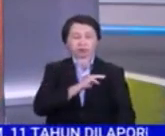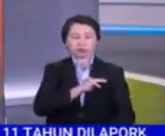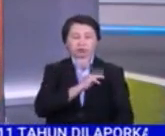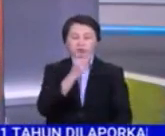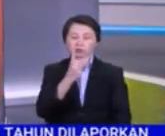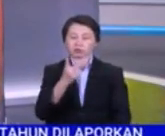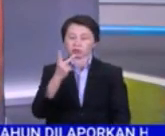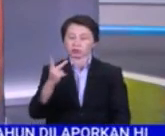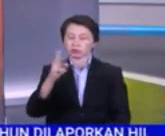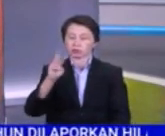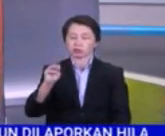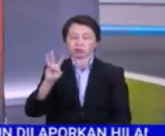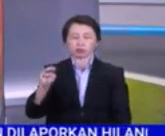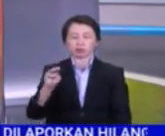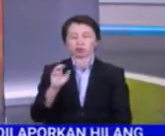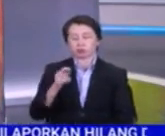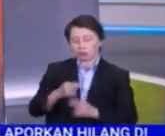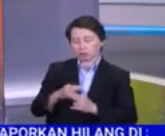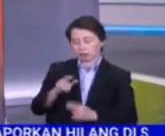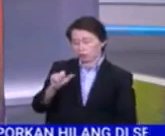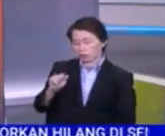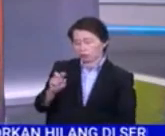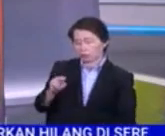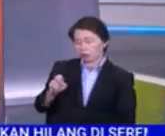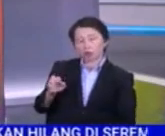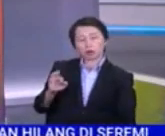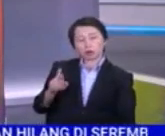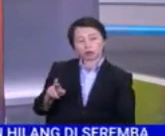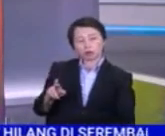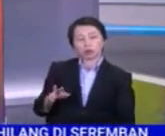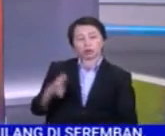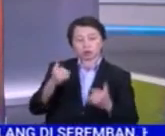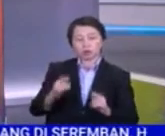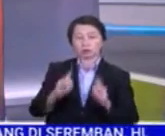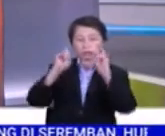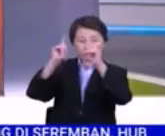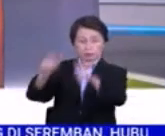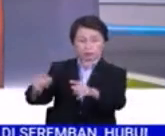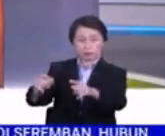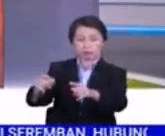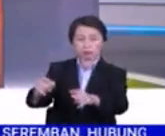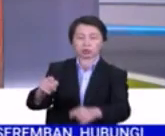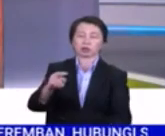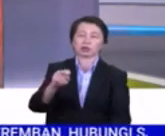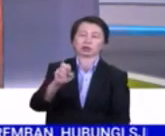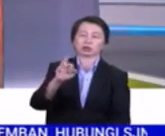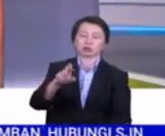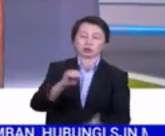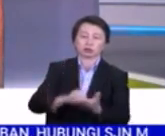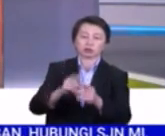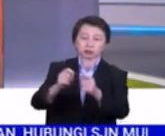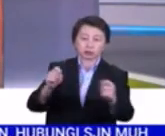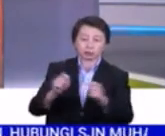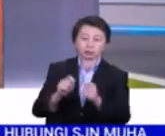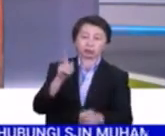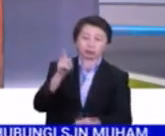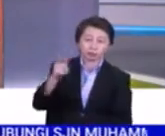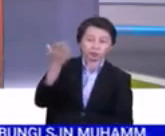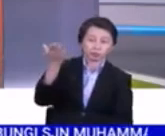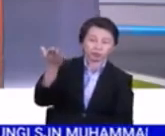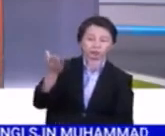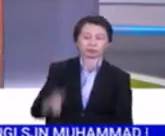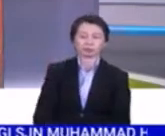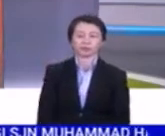Komunikasi dan Multimedia Tan Sri Anwar Musa. Untuk perkembangan semasa, langsung bersama Nur Ashikin Harun di lokasi penganjuran. Teruskan,